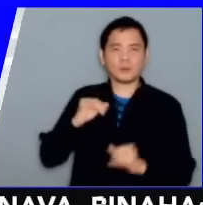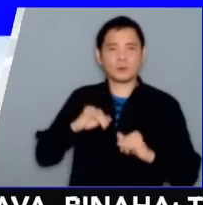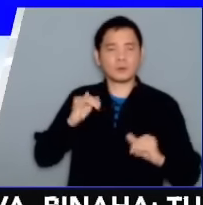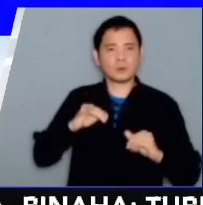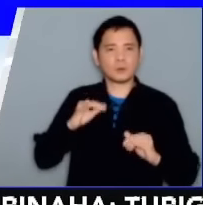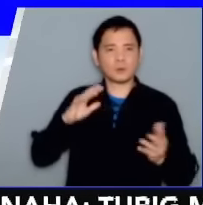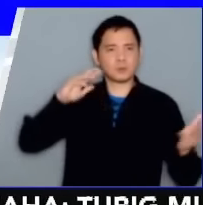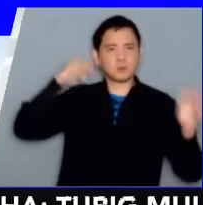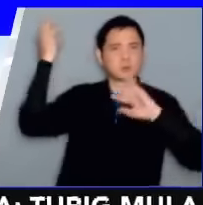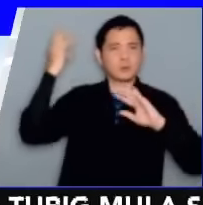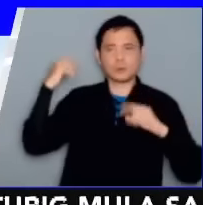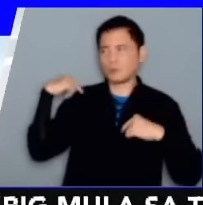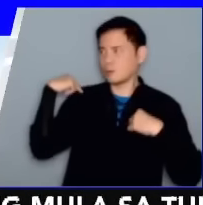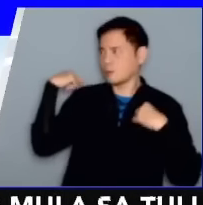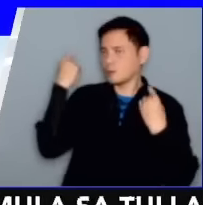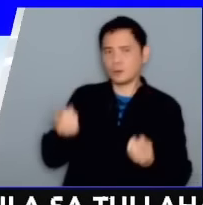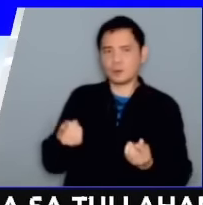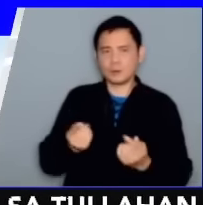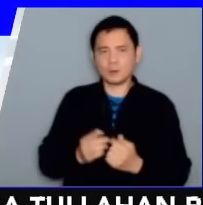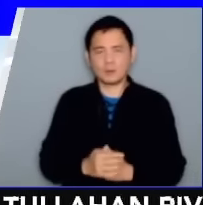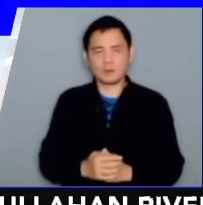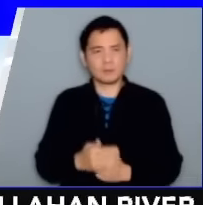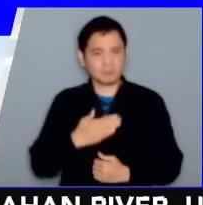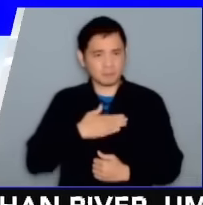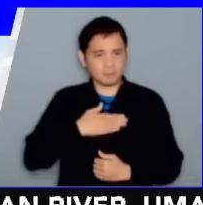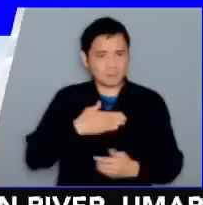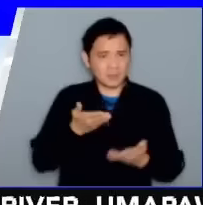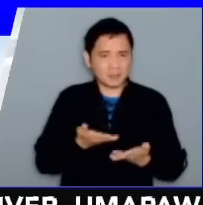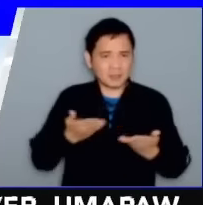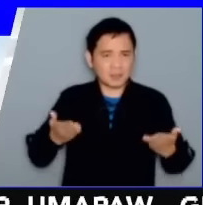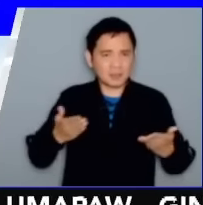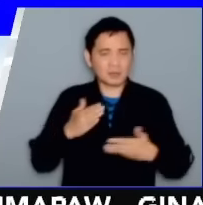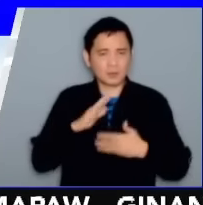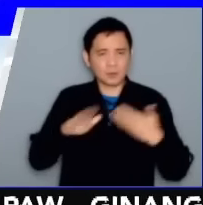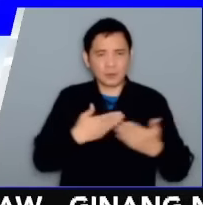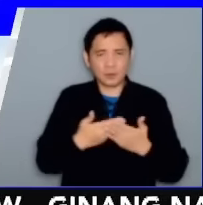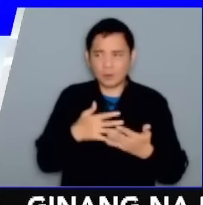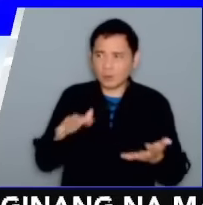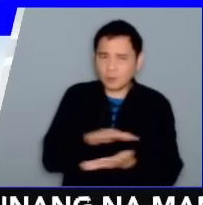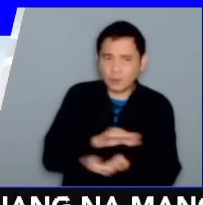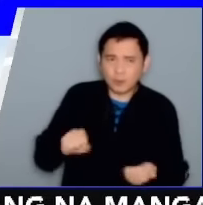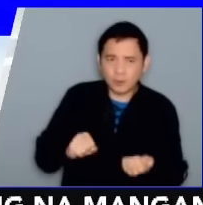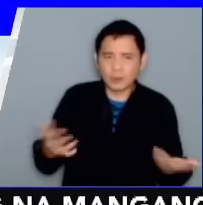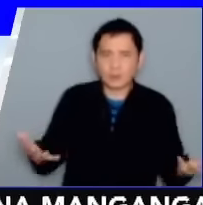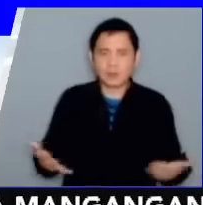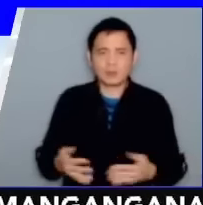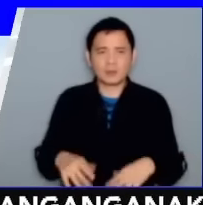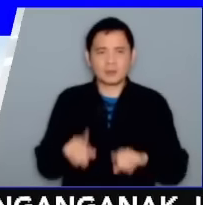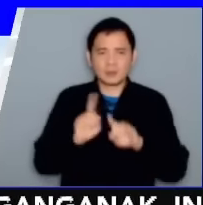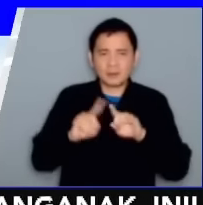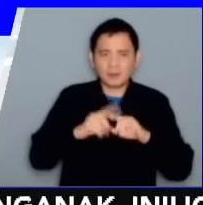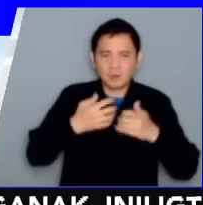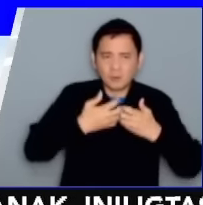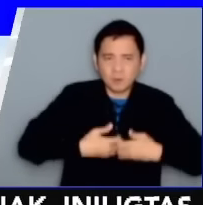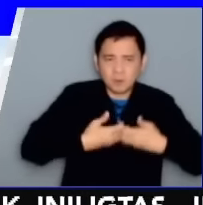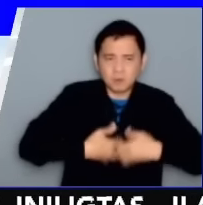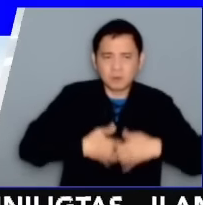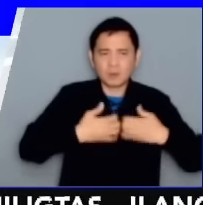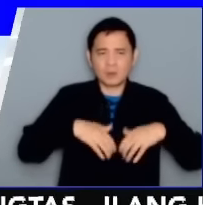rito nasira po yung mga gamit namin Pati yung mga makina lahat